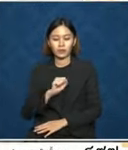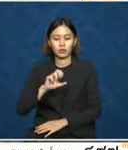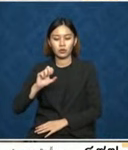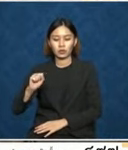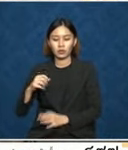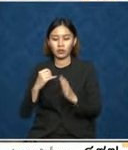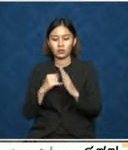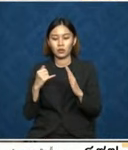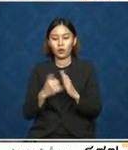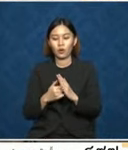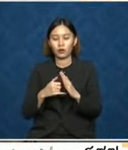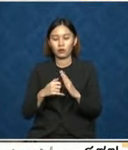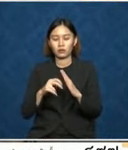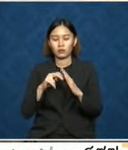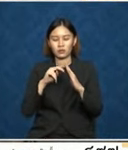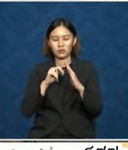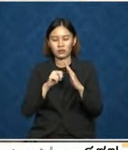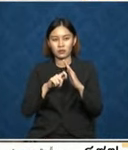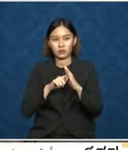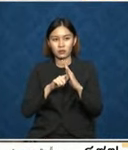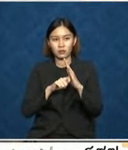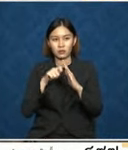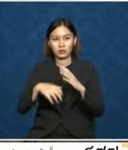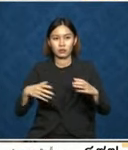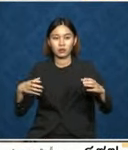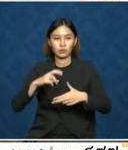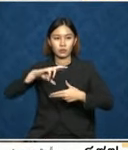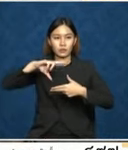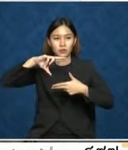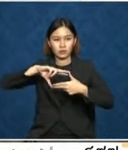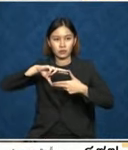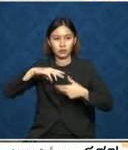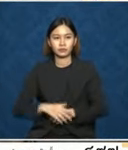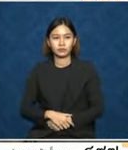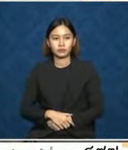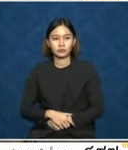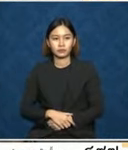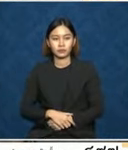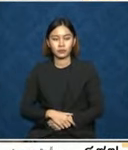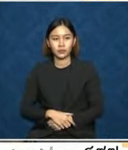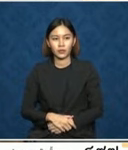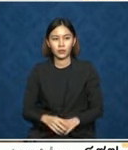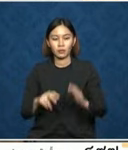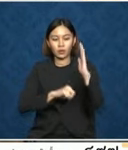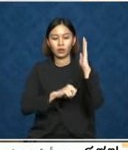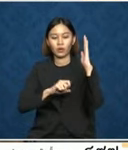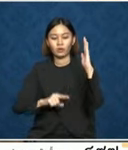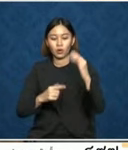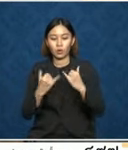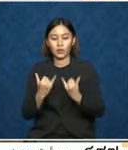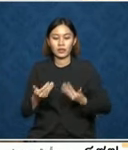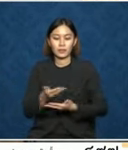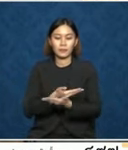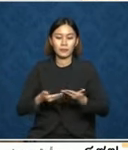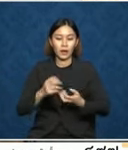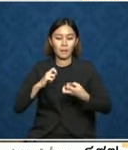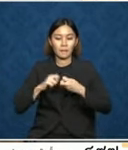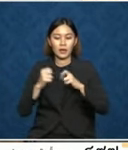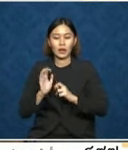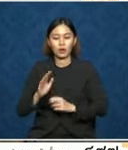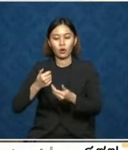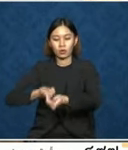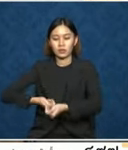ราษฎรจังหวัดนครศรีธรรมราชพรรคพลังพลังประชารัฐเขต 6อำเภอทุ่งสงวันนี้ผมมีปัญหาความเดือดร้อนของพี่